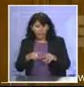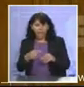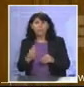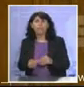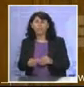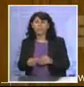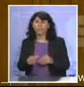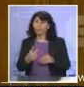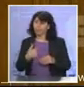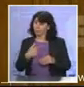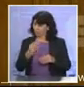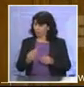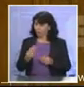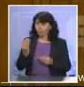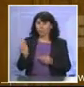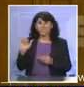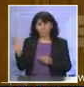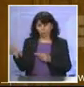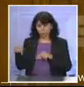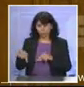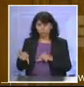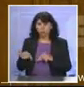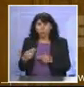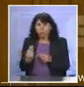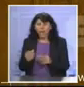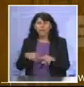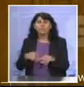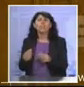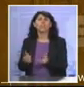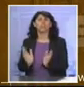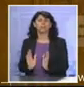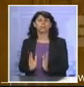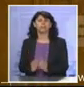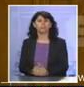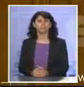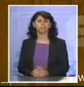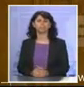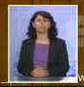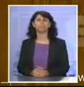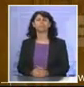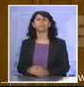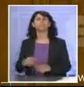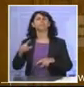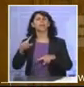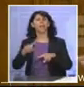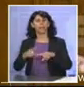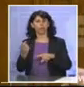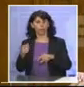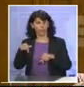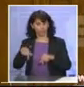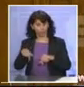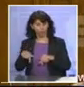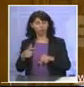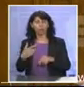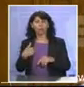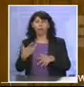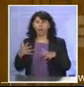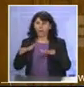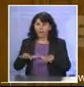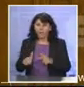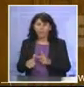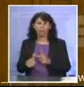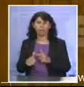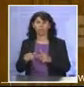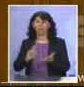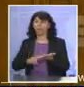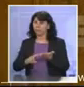της. Πώς θα μπορέσει να δώσει όραμα στους ξένους? Όροι της ελληνικής αγοράς σήμερα είναι η ανεργία,